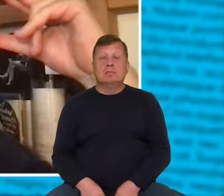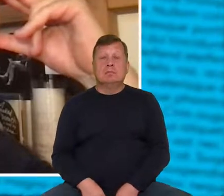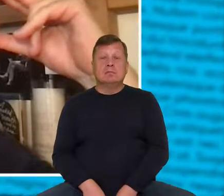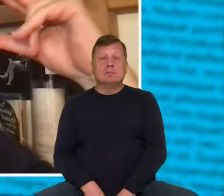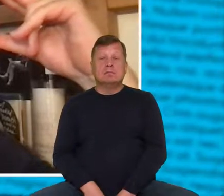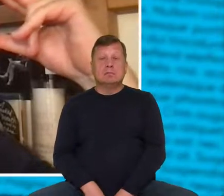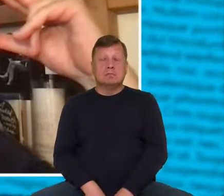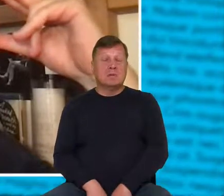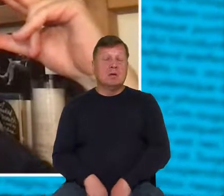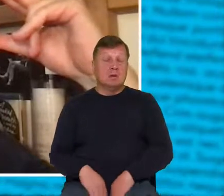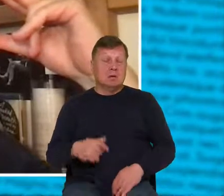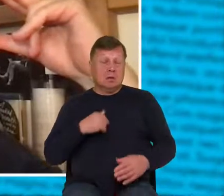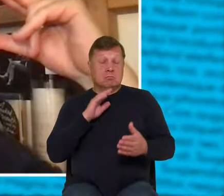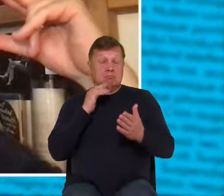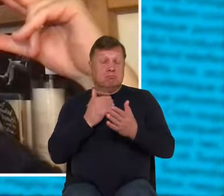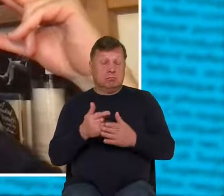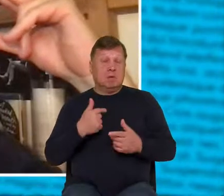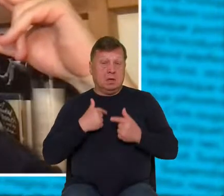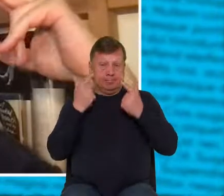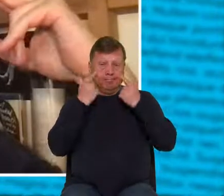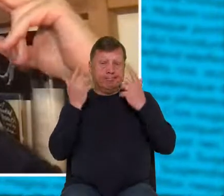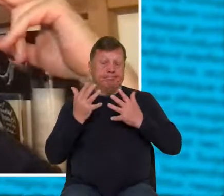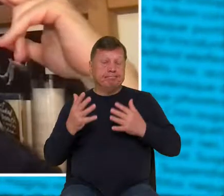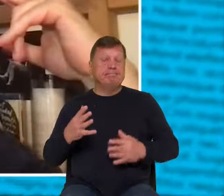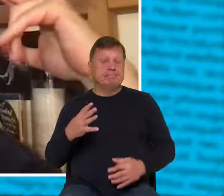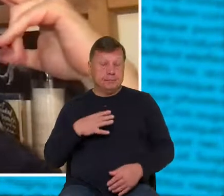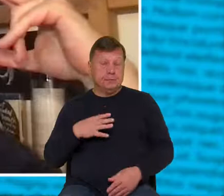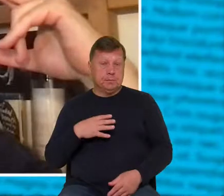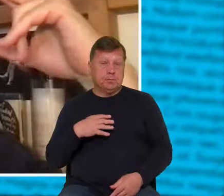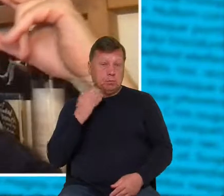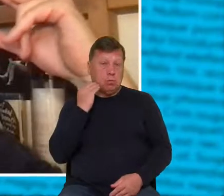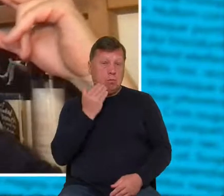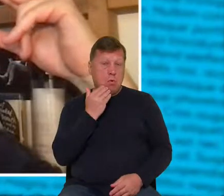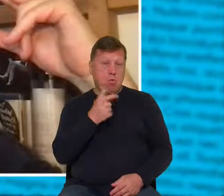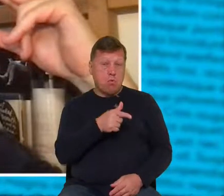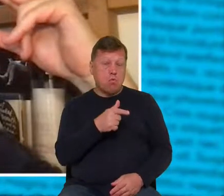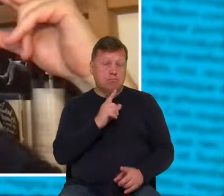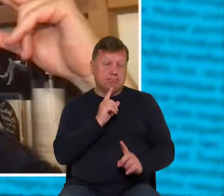że uroniłem łzy tamtego popołudnia.